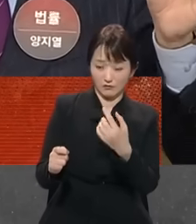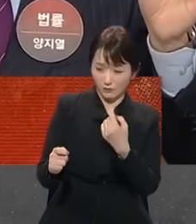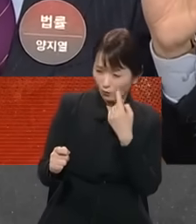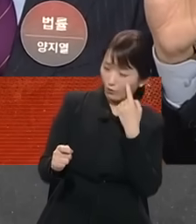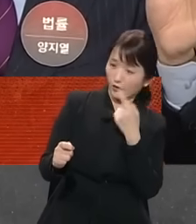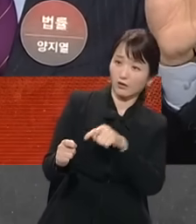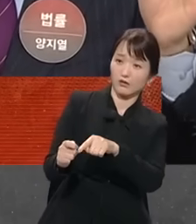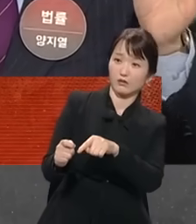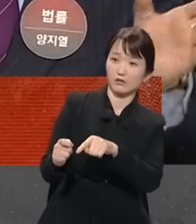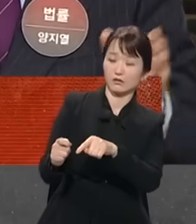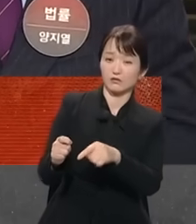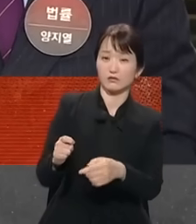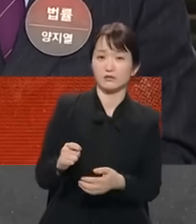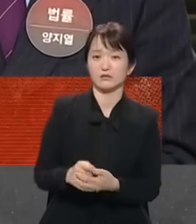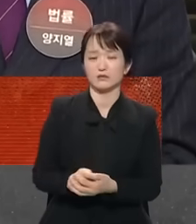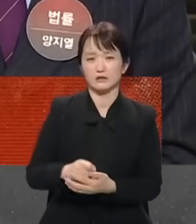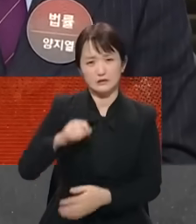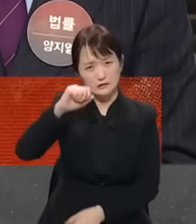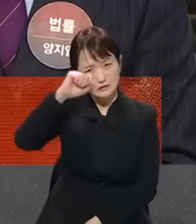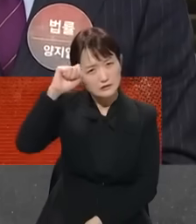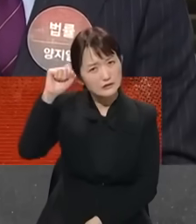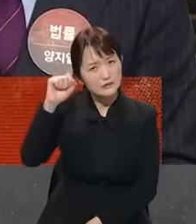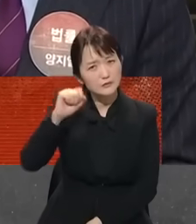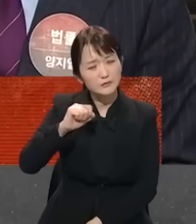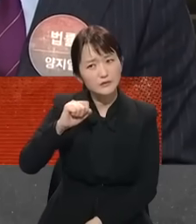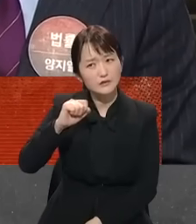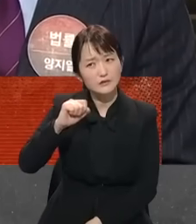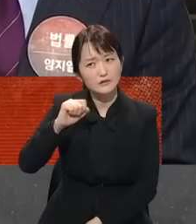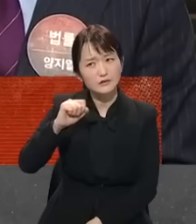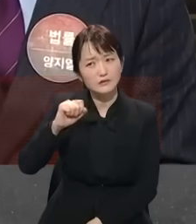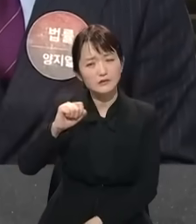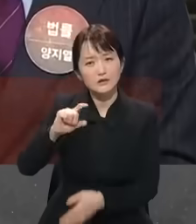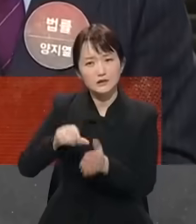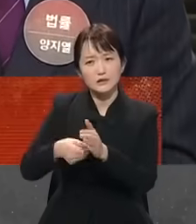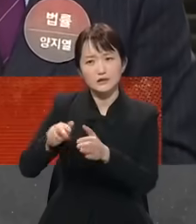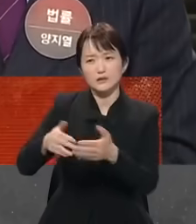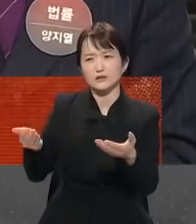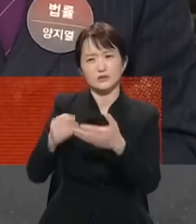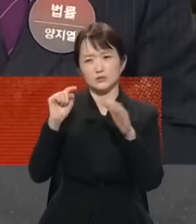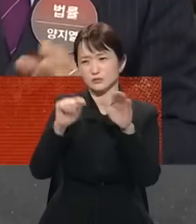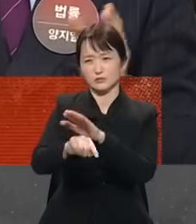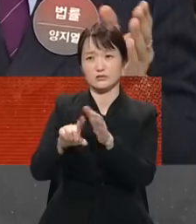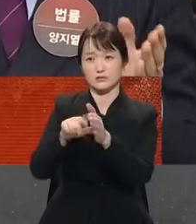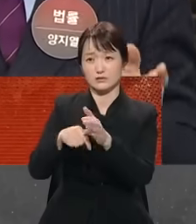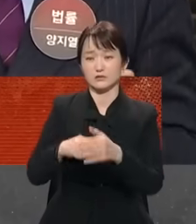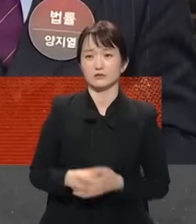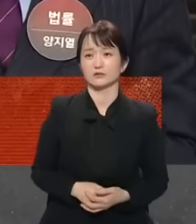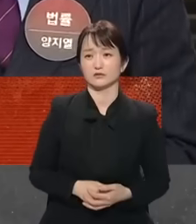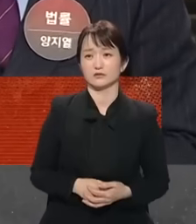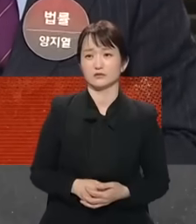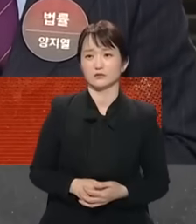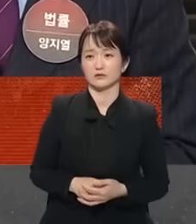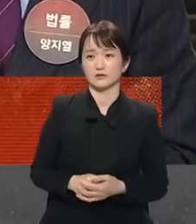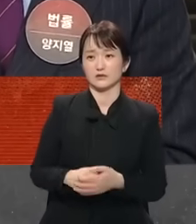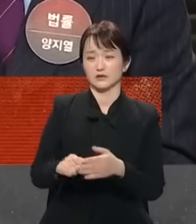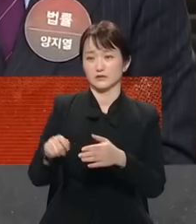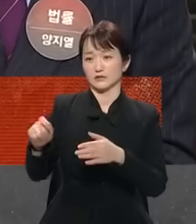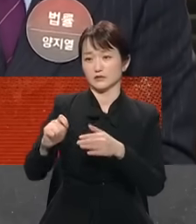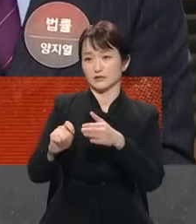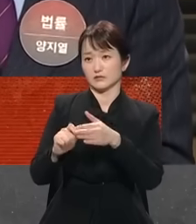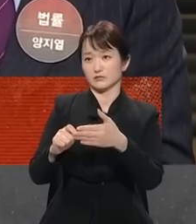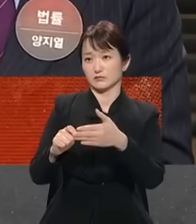하지만 밝아오고 있죠. 이른 시간이라고는 하지만 출근 시간대였다라고 합니다. 그래서 인도를 향해서 볼일을 보고 계신데 인도에는 많은